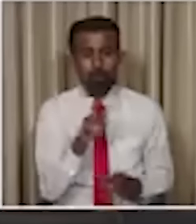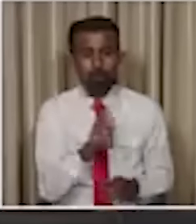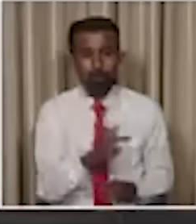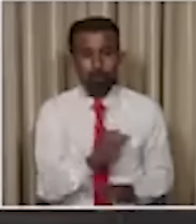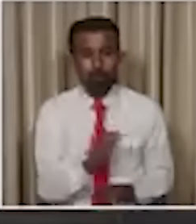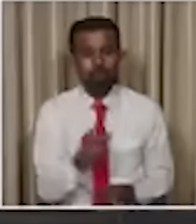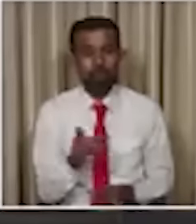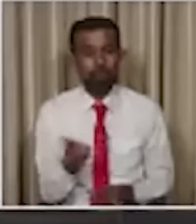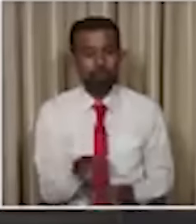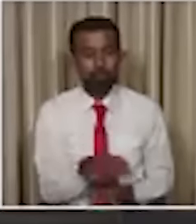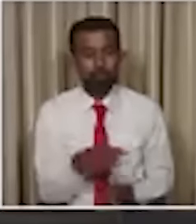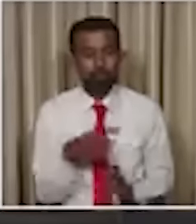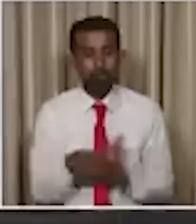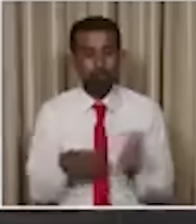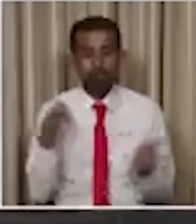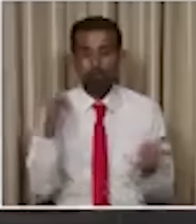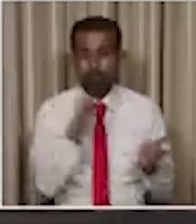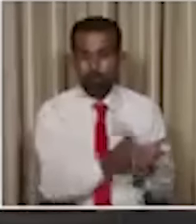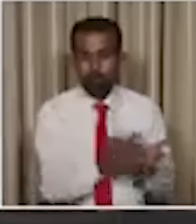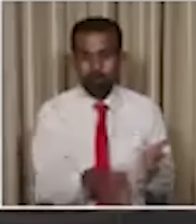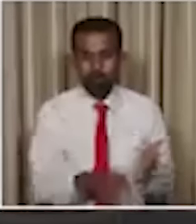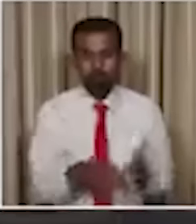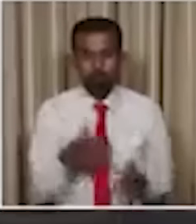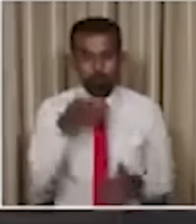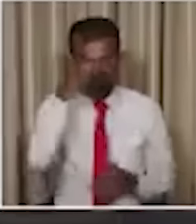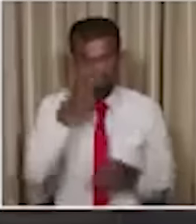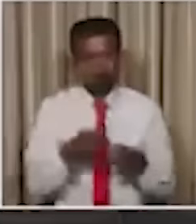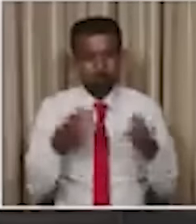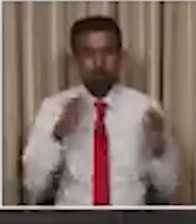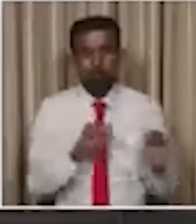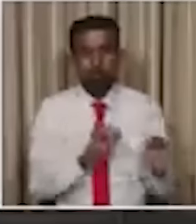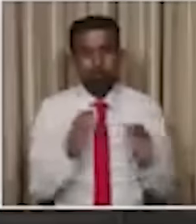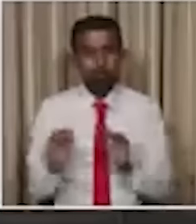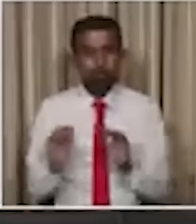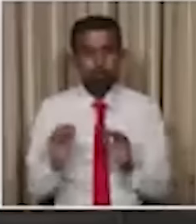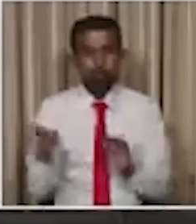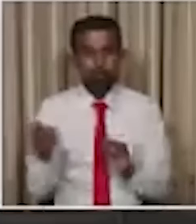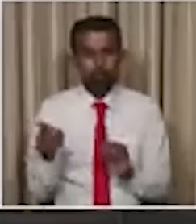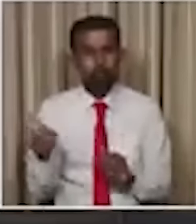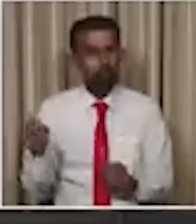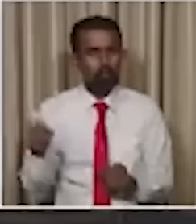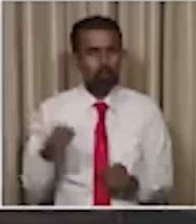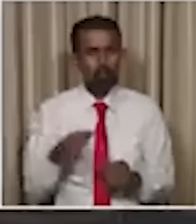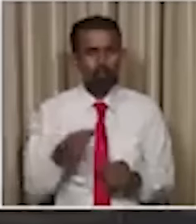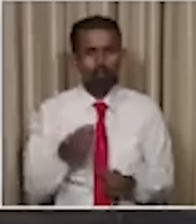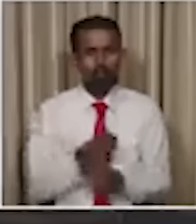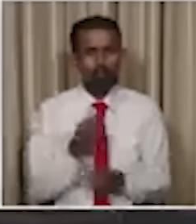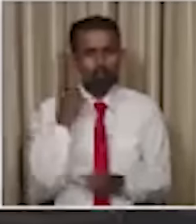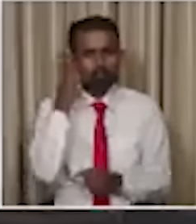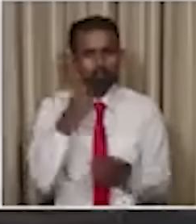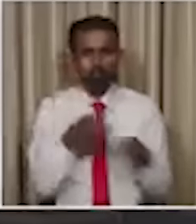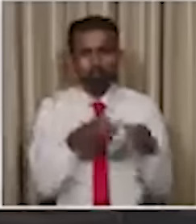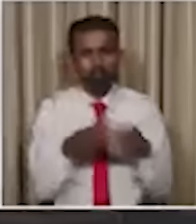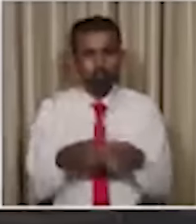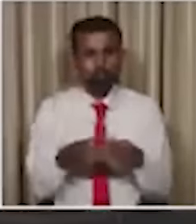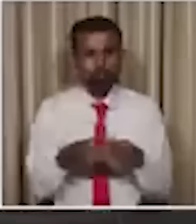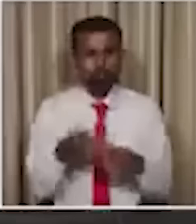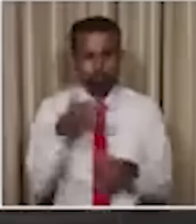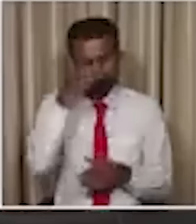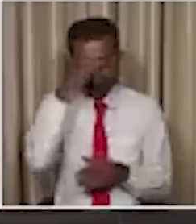2019/4/16 දින මෙරටට පැමිණ ඇත. පාස්කු ඉරිදින ප්‍රහාරයට පසු මොහුගේ පසුබිම් වාර්තාව අනුව රාජ්‍ය බුද්ධි සේවා මගින් පාස්කු